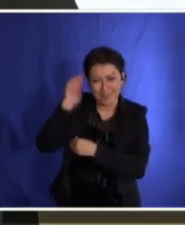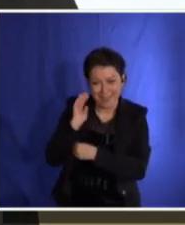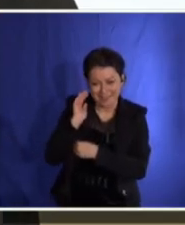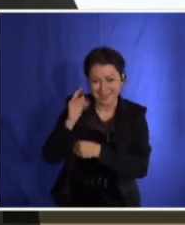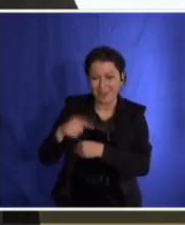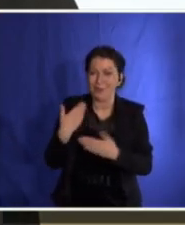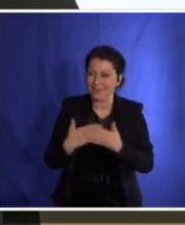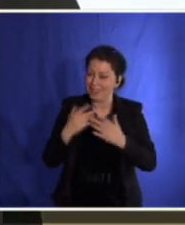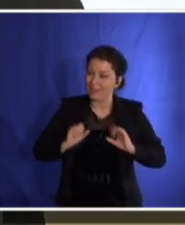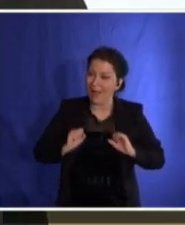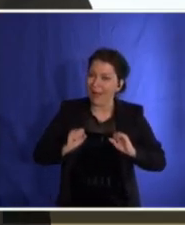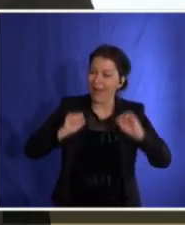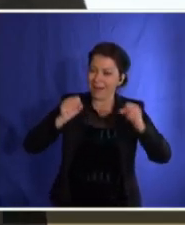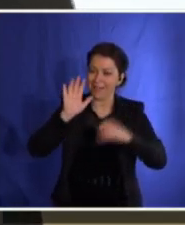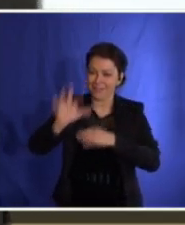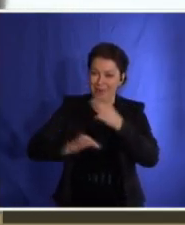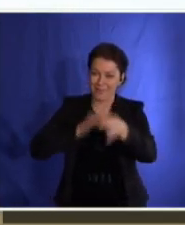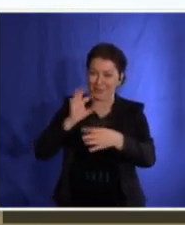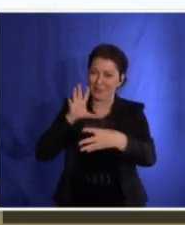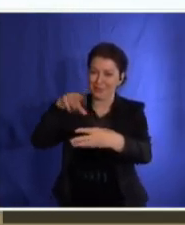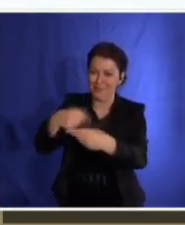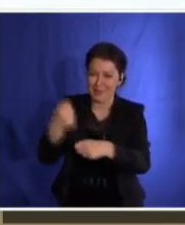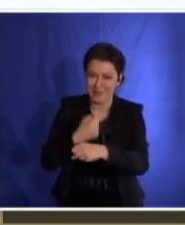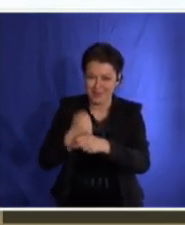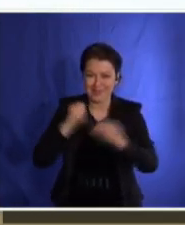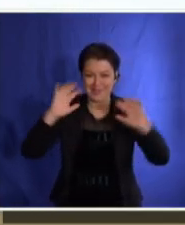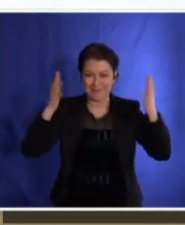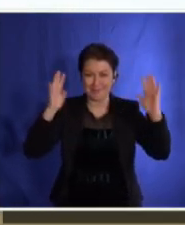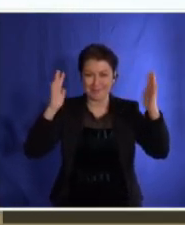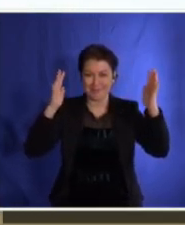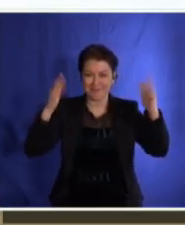am Programmprozess beteiligen.